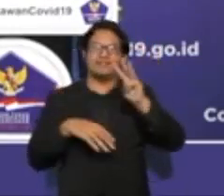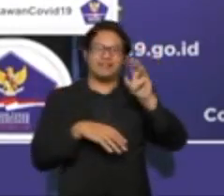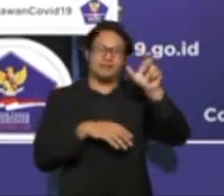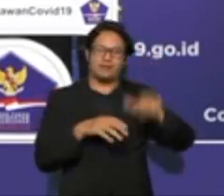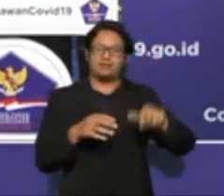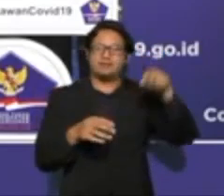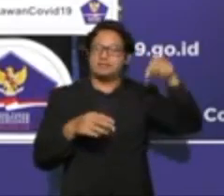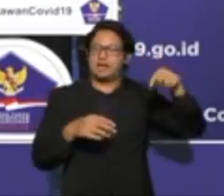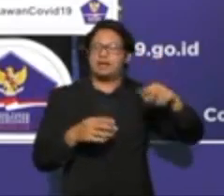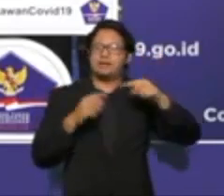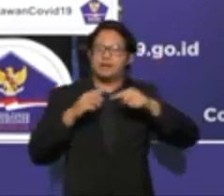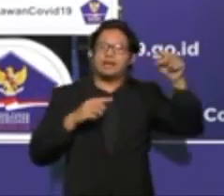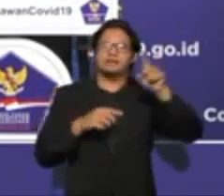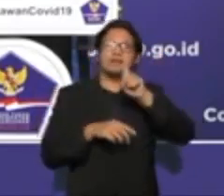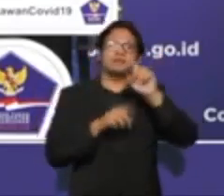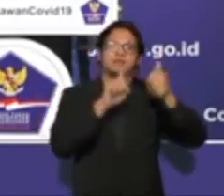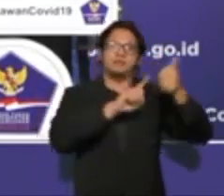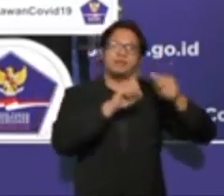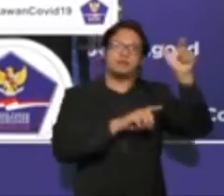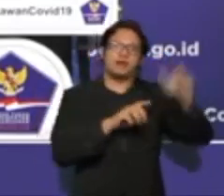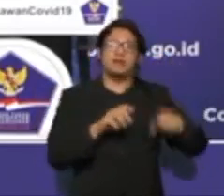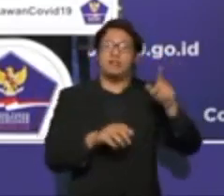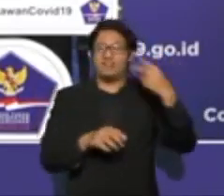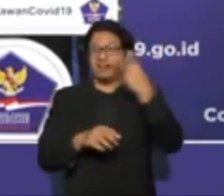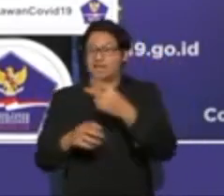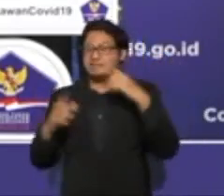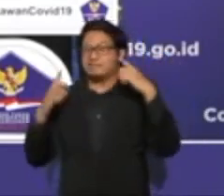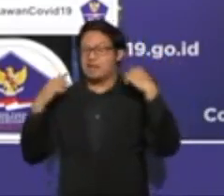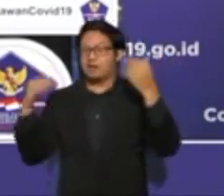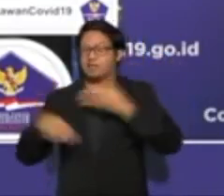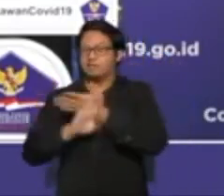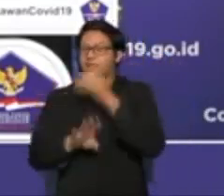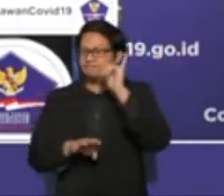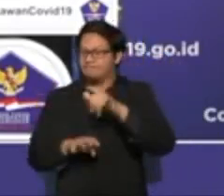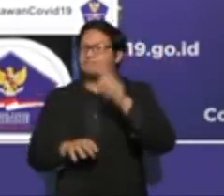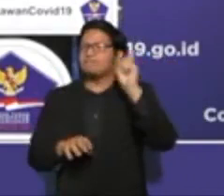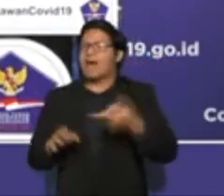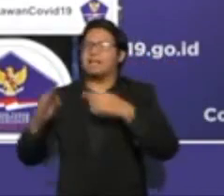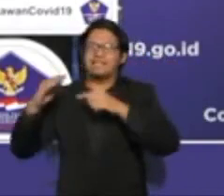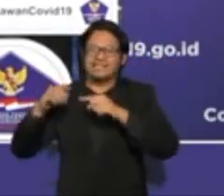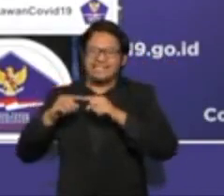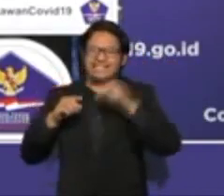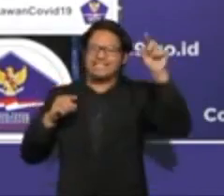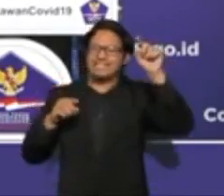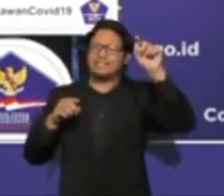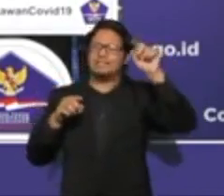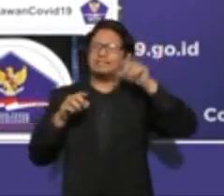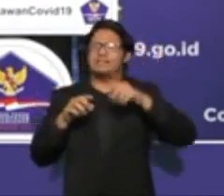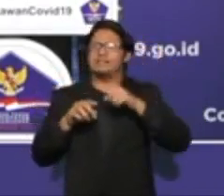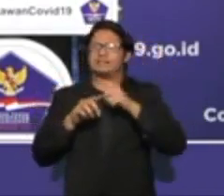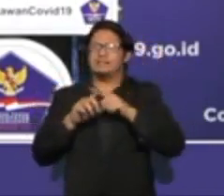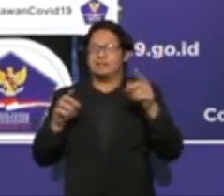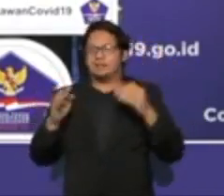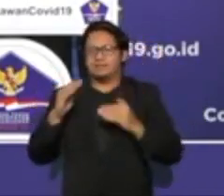116 sementara kalau kita lihat Jawa Timur memang saat ini paling tinggi tetapi sebenarnya hakekatnya kemarin tuh